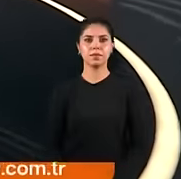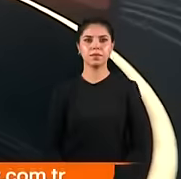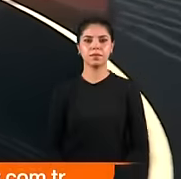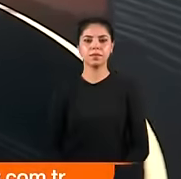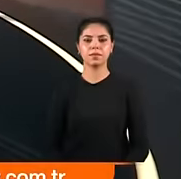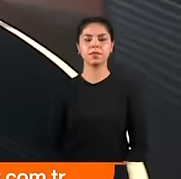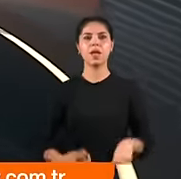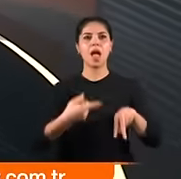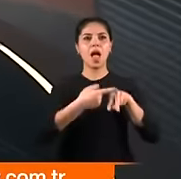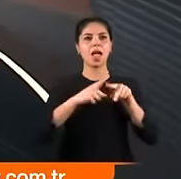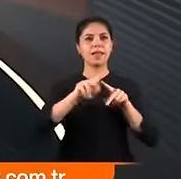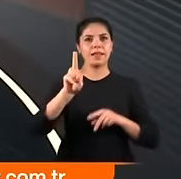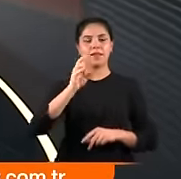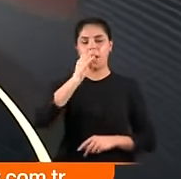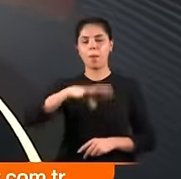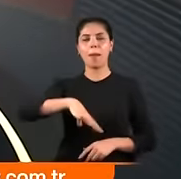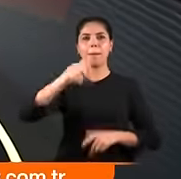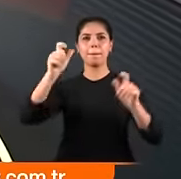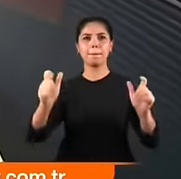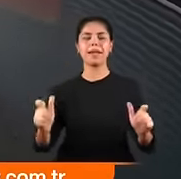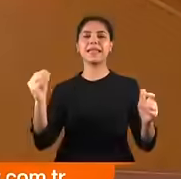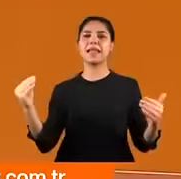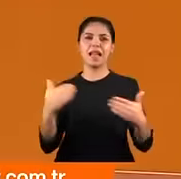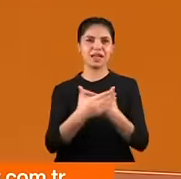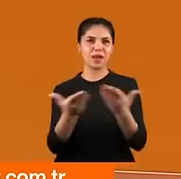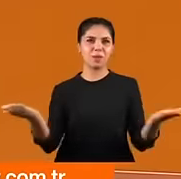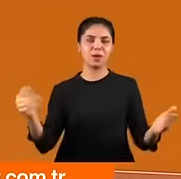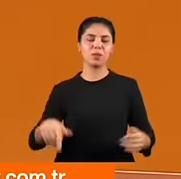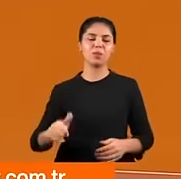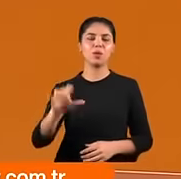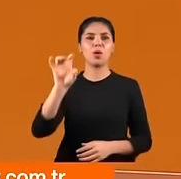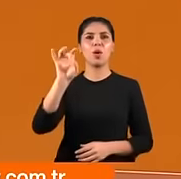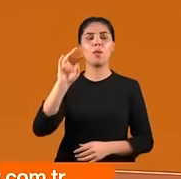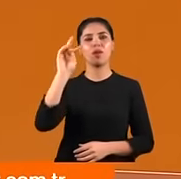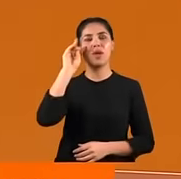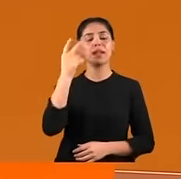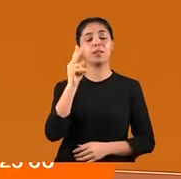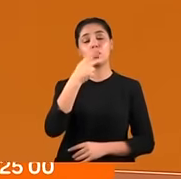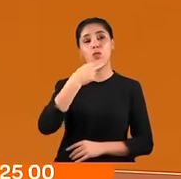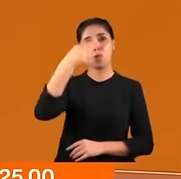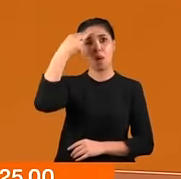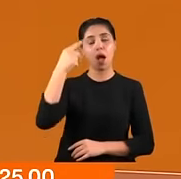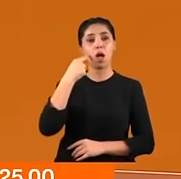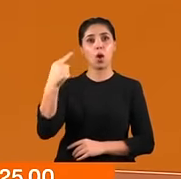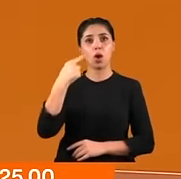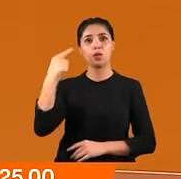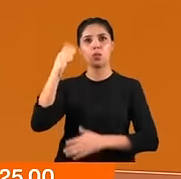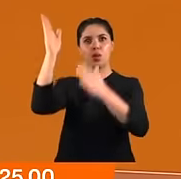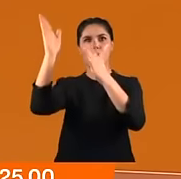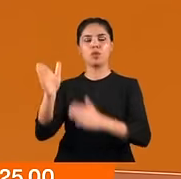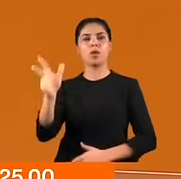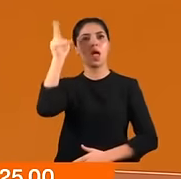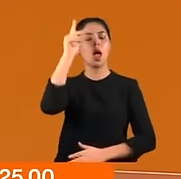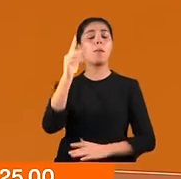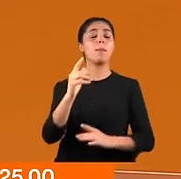Haberin merkezinden, ATV Haber merkezinden iyi akşamlar. Bugün 15 Aralık 2023 Cuma. Cumhurbaşkanı Erdoğan dün akşam Amerika Birleşik